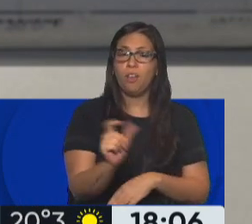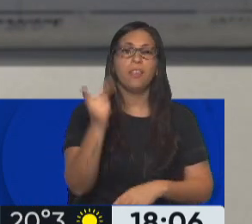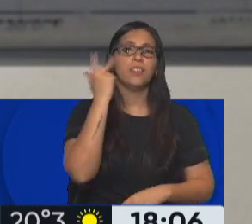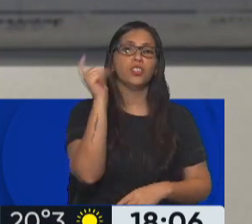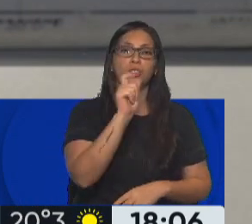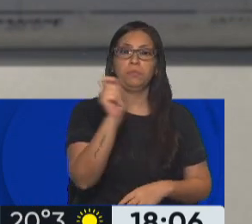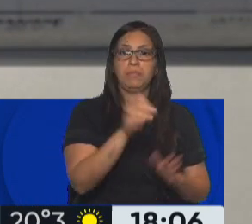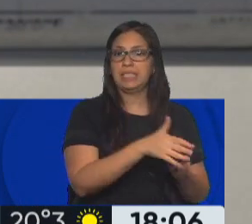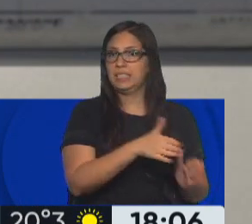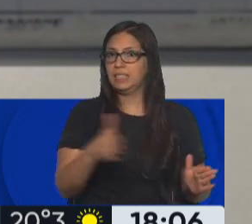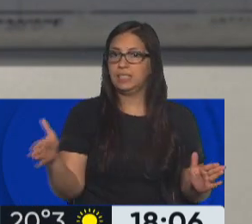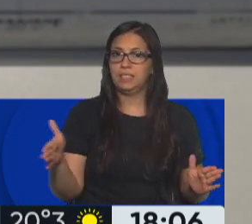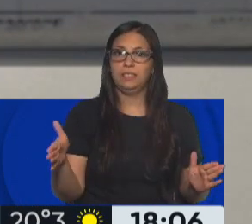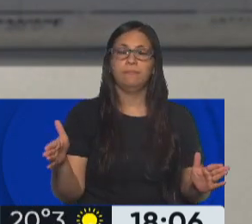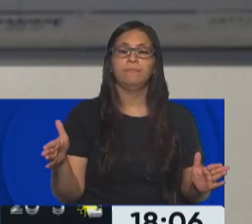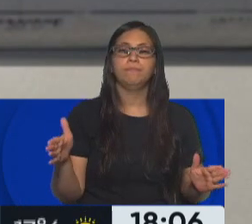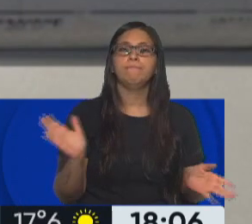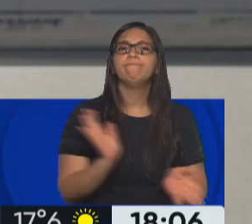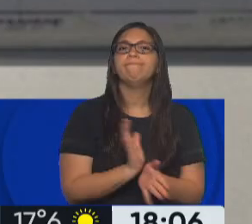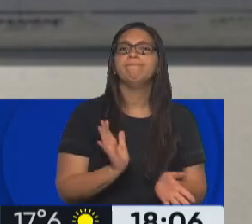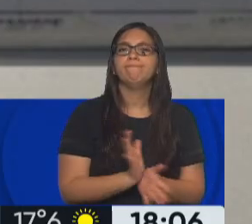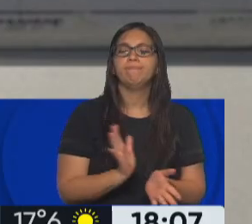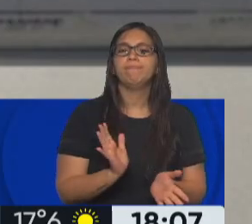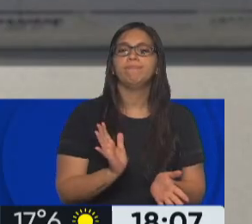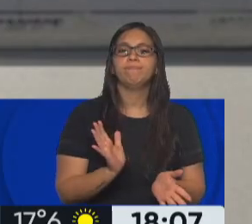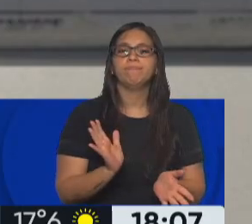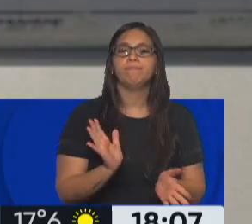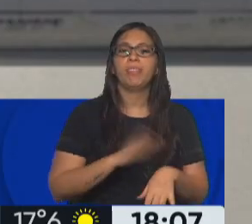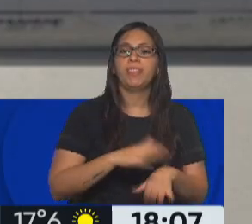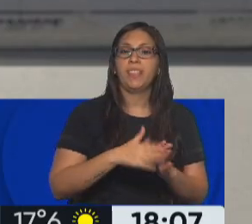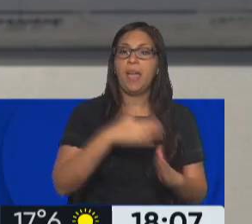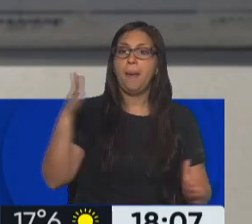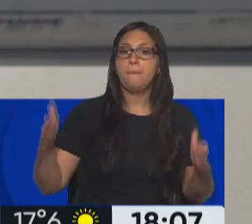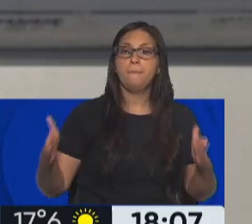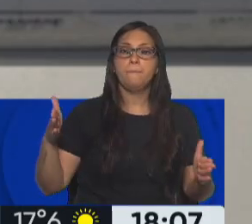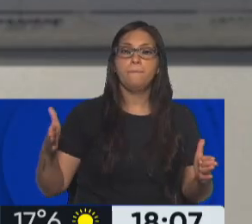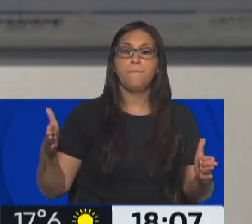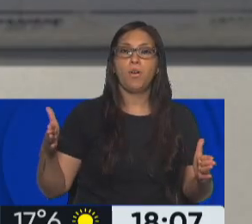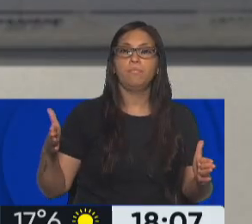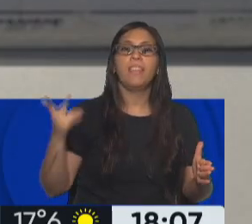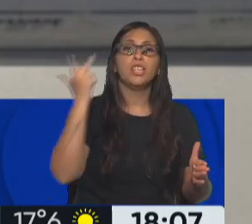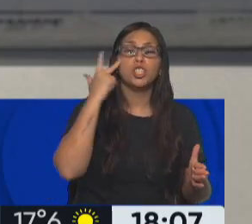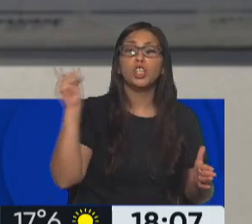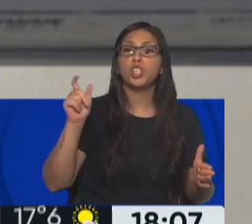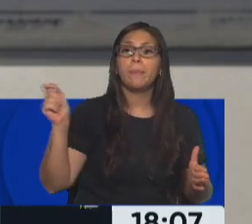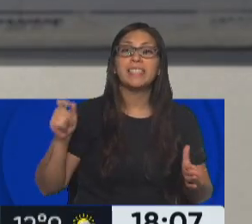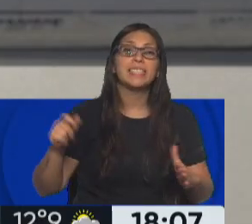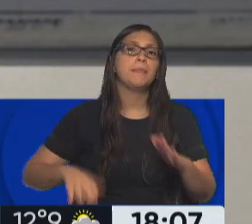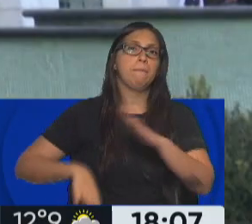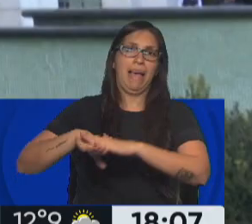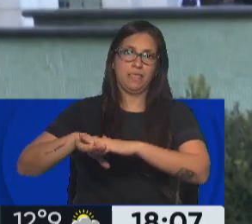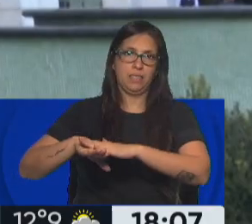غضون 18 شهر، يعني لفترة زمنية يجب ألا تتجاوز ل 18